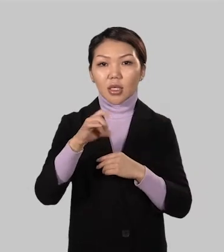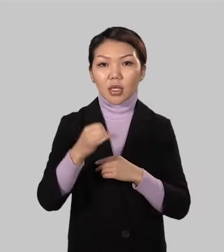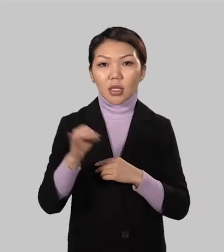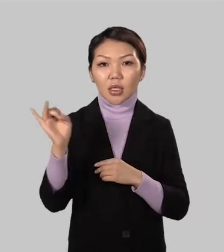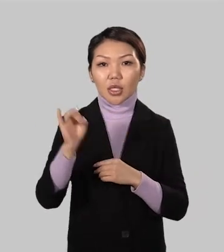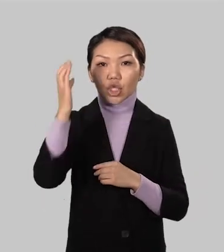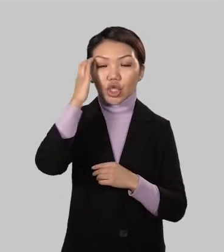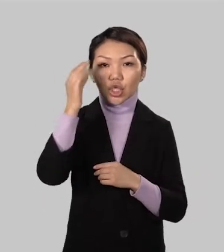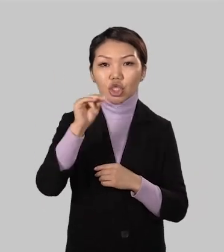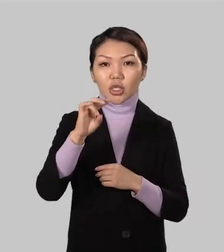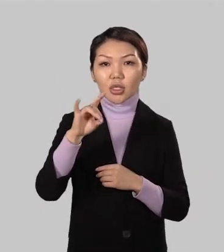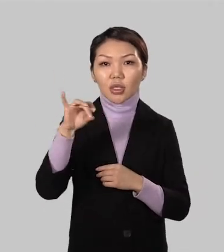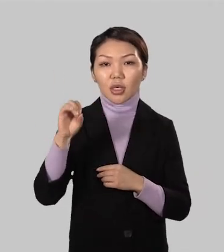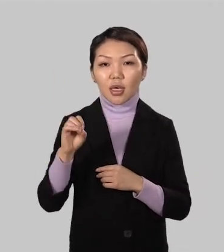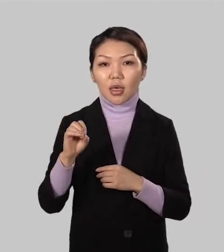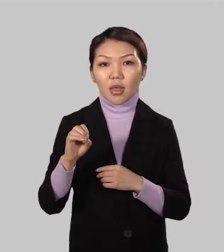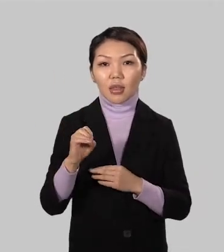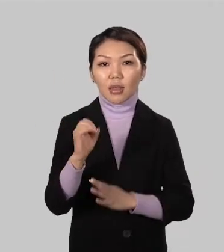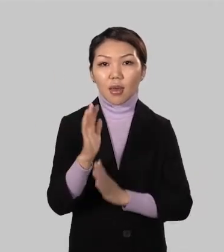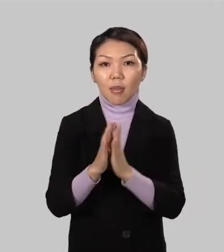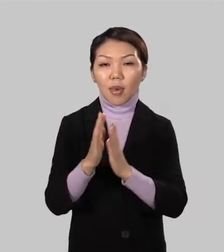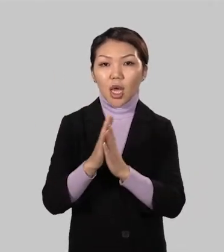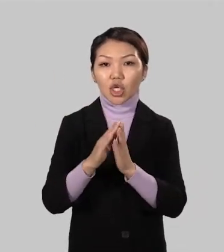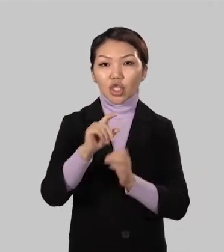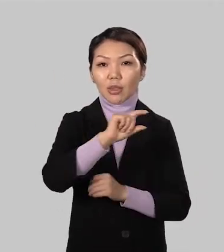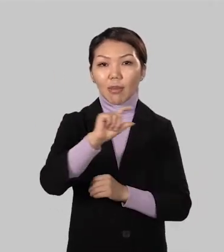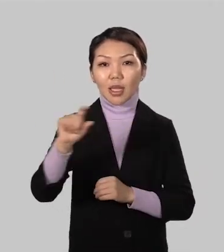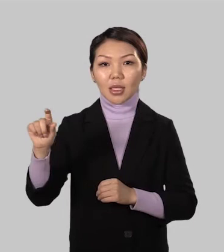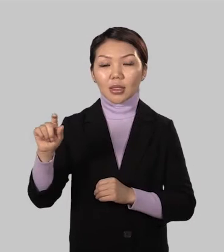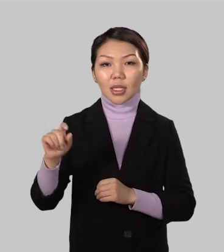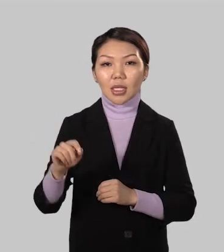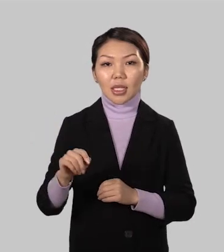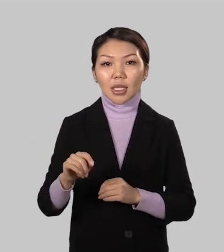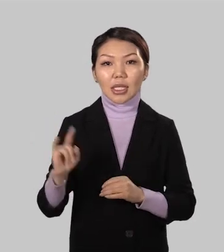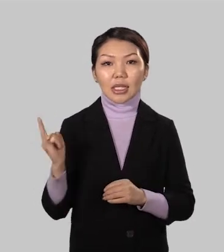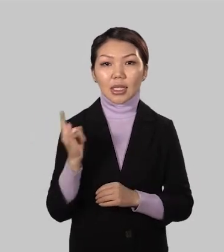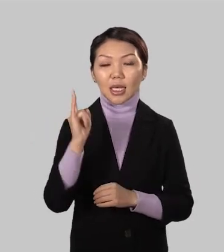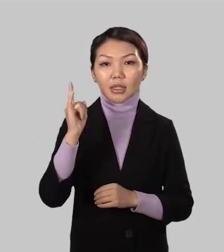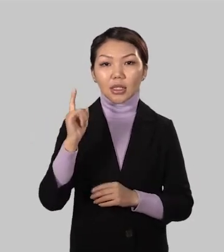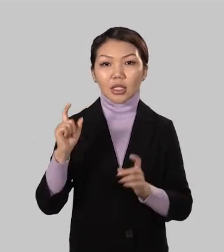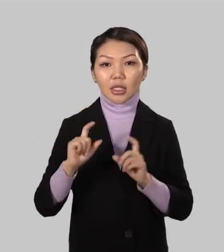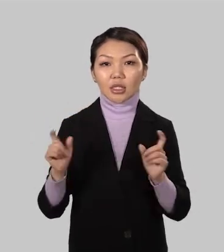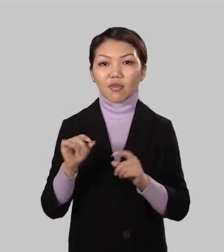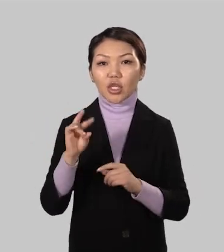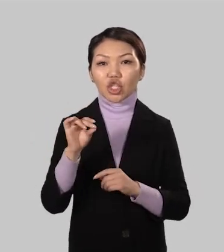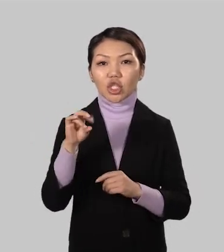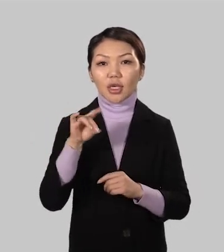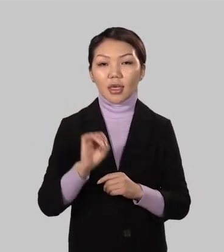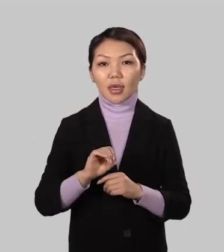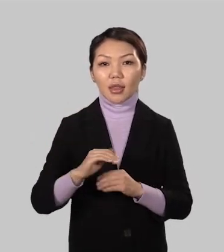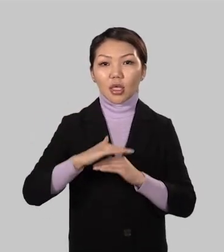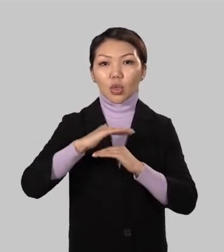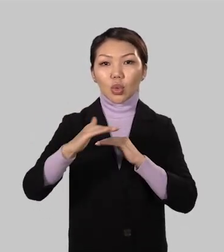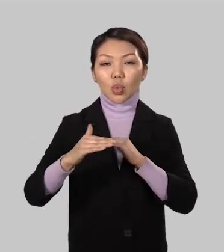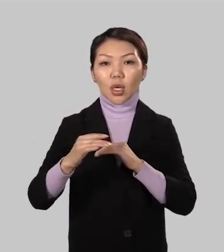чернее на пашне полоса и детские звань ч и над лугом голоса